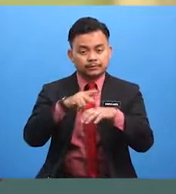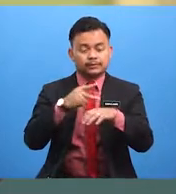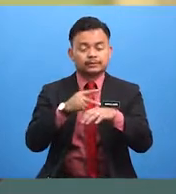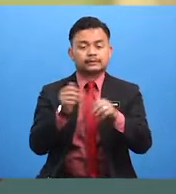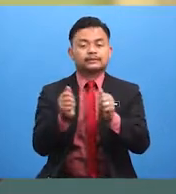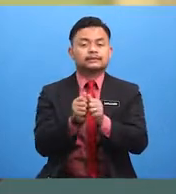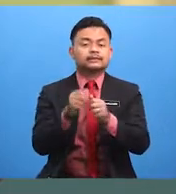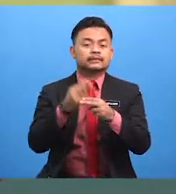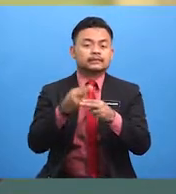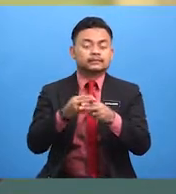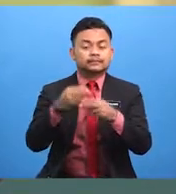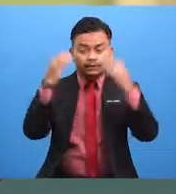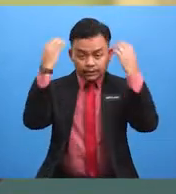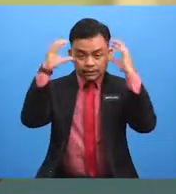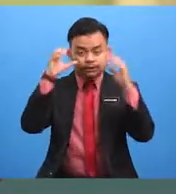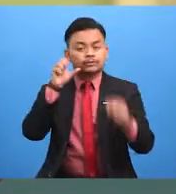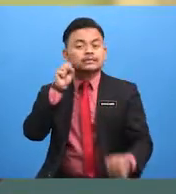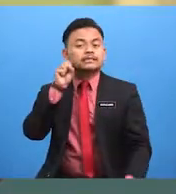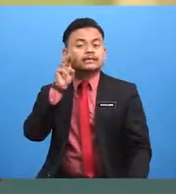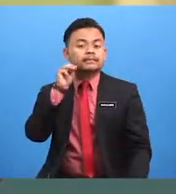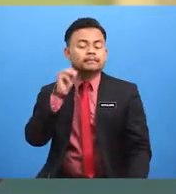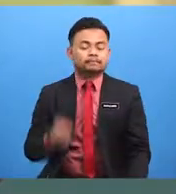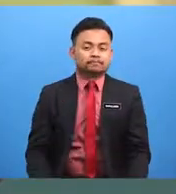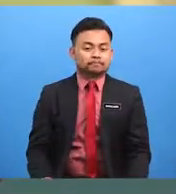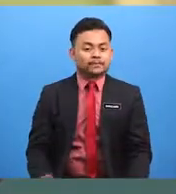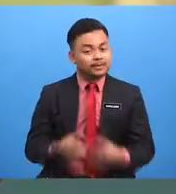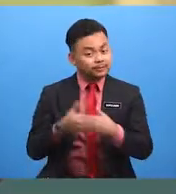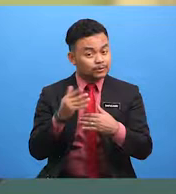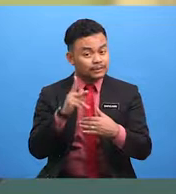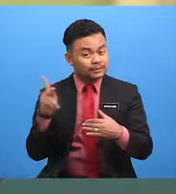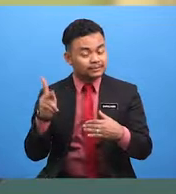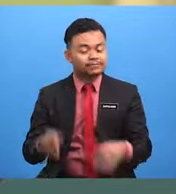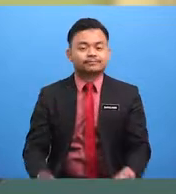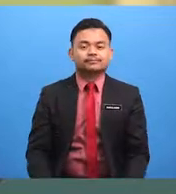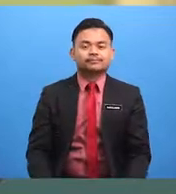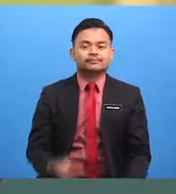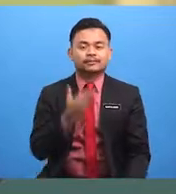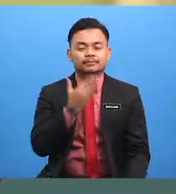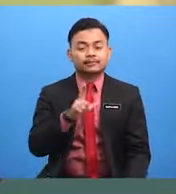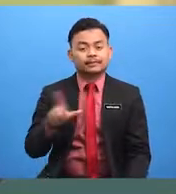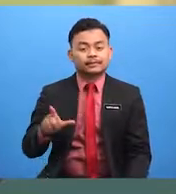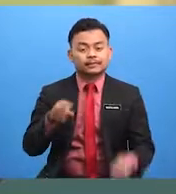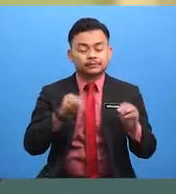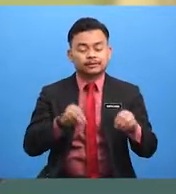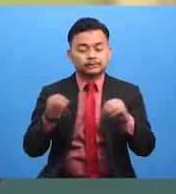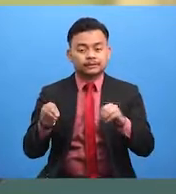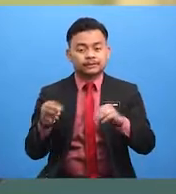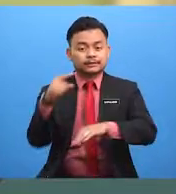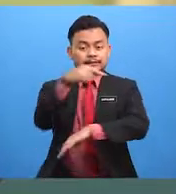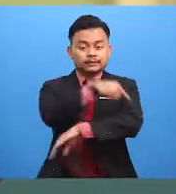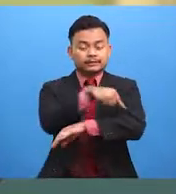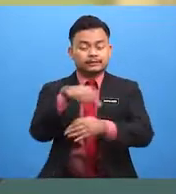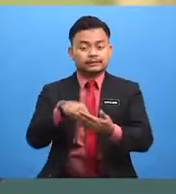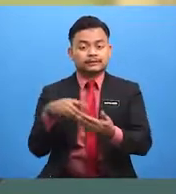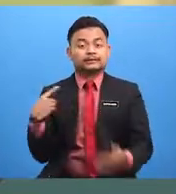panggilan Cikgu Sima. Lebih mudah, bukan? Baiklah murid-murid, pada hari ini